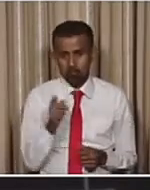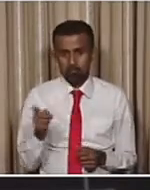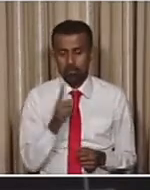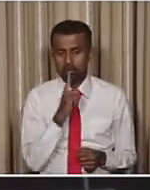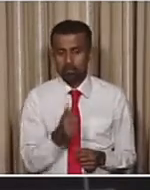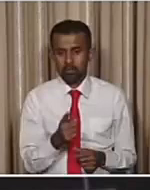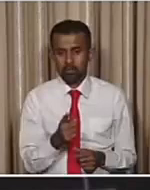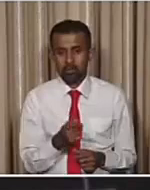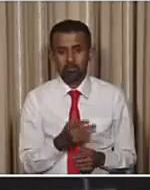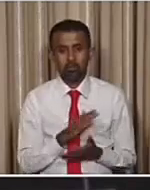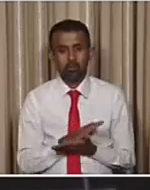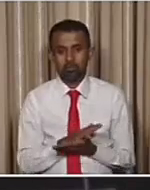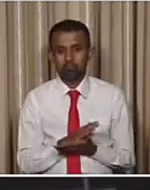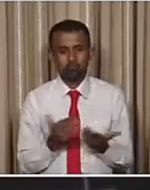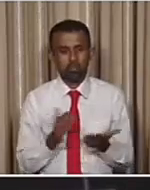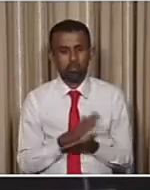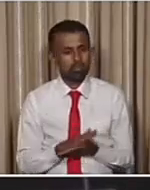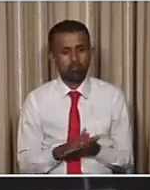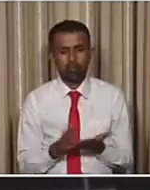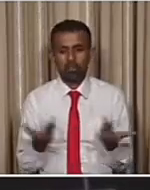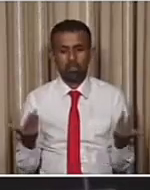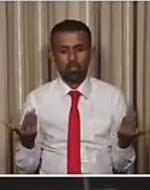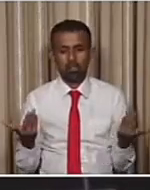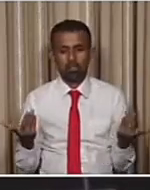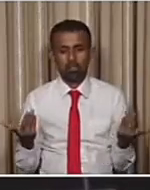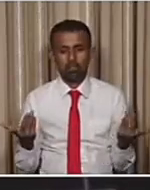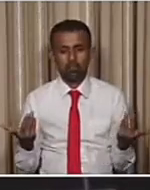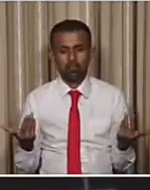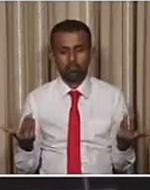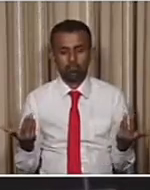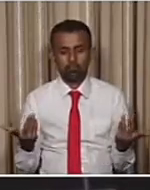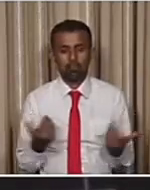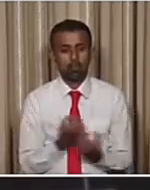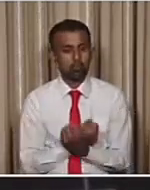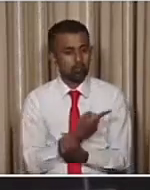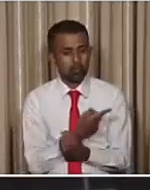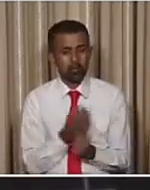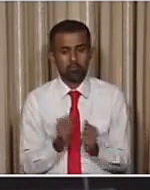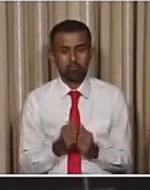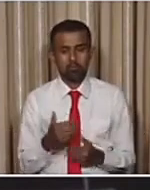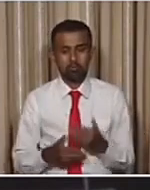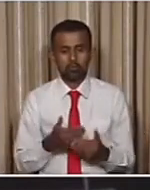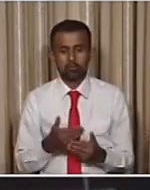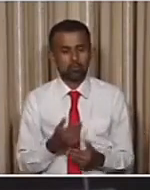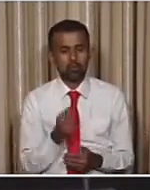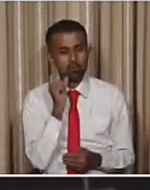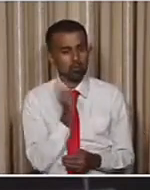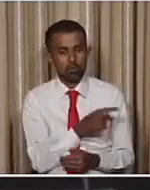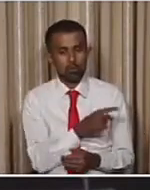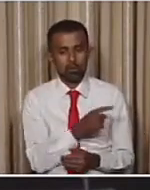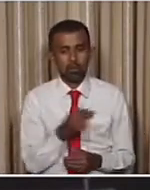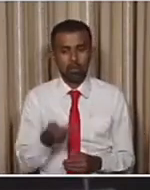இல்லை, சமாதானம் இல்லை, இங்கே இருக்கின்ற பொலிஸ் அராஜகம், ஒரு கஞ்சிக்கு கூட மக்களை தெருவிலே அடித்து இழுத்து பொலிஸ் நிலையம் கொண்டு